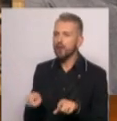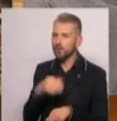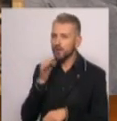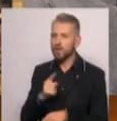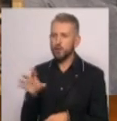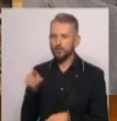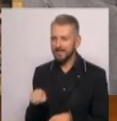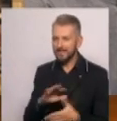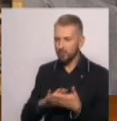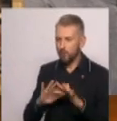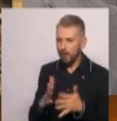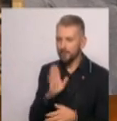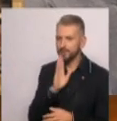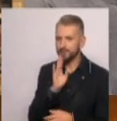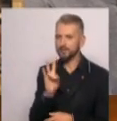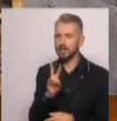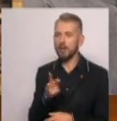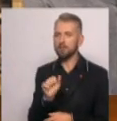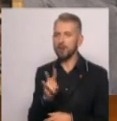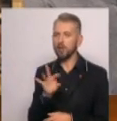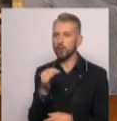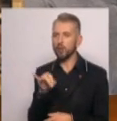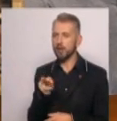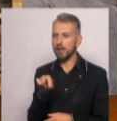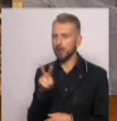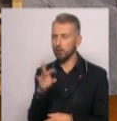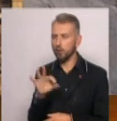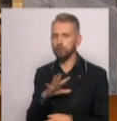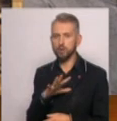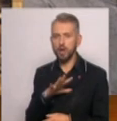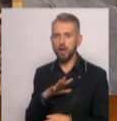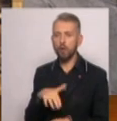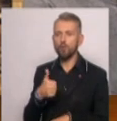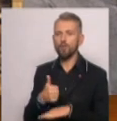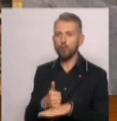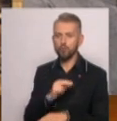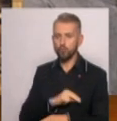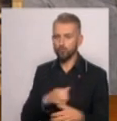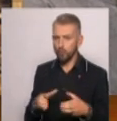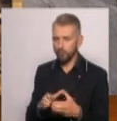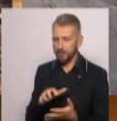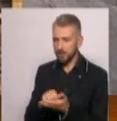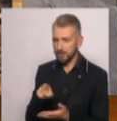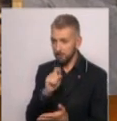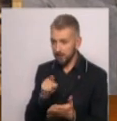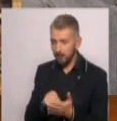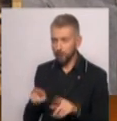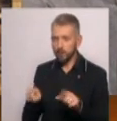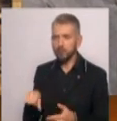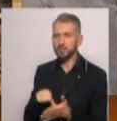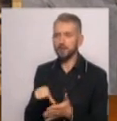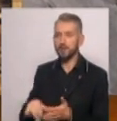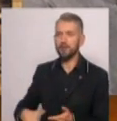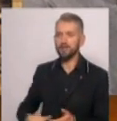цій ситуації пані Наталія Маноленко була головою робочої групи, яка займалася цими питаннями. Так. Вона так само є представницею